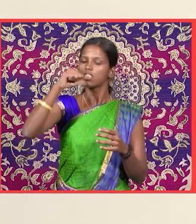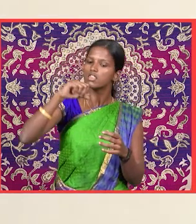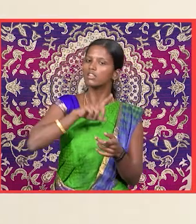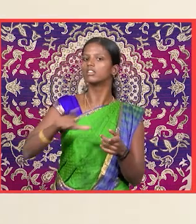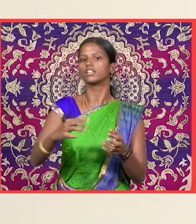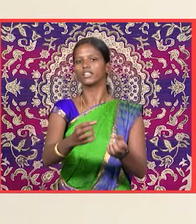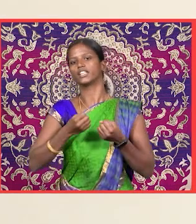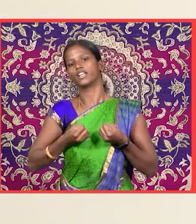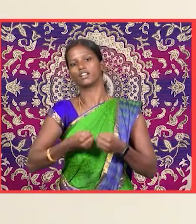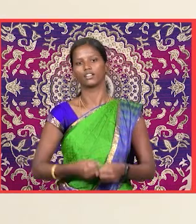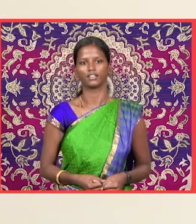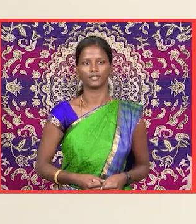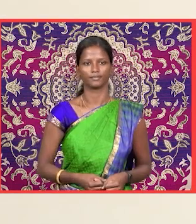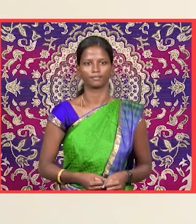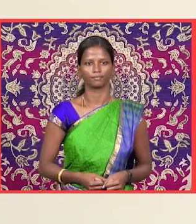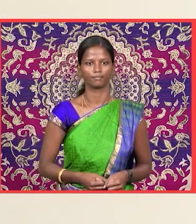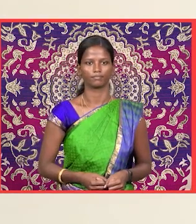நிரம்ப